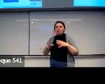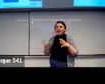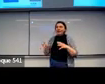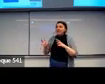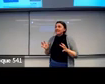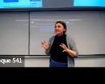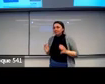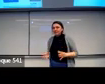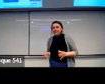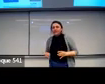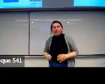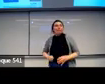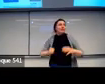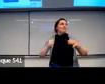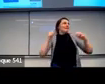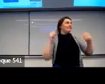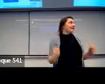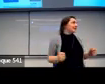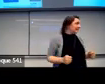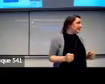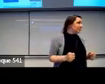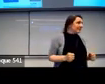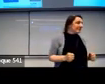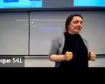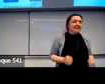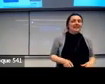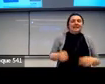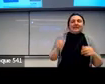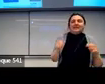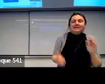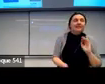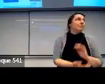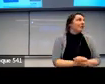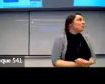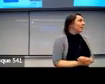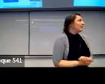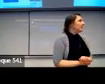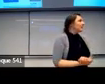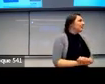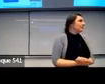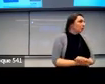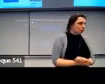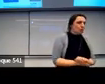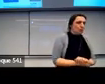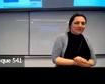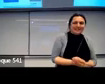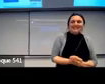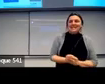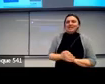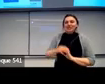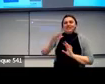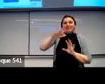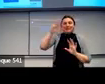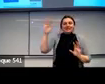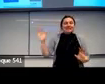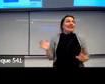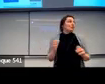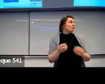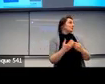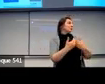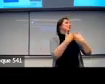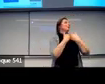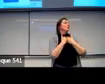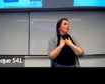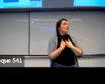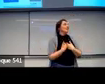savoirs super bien établis, on finit par faire des encyclopédies et des manuels de cours. Je sentais vraiment que c'était